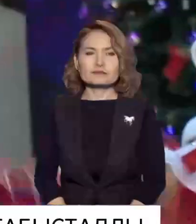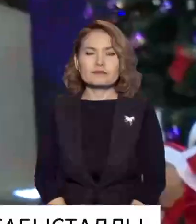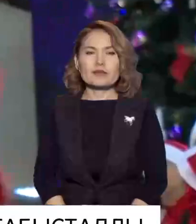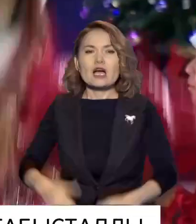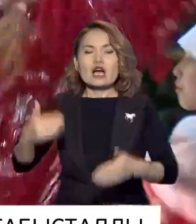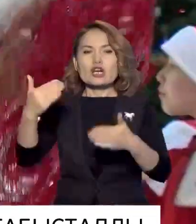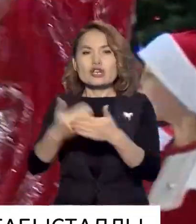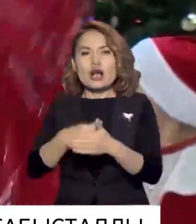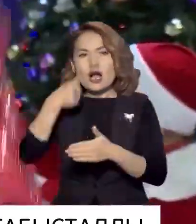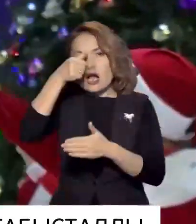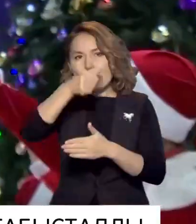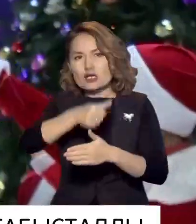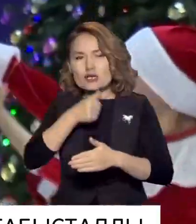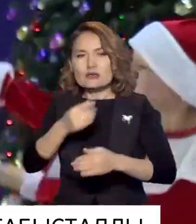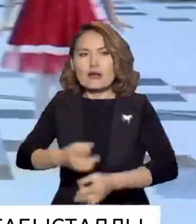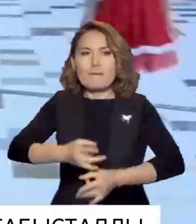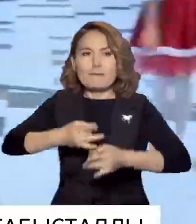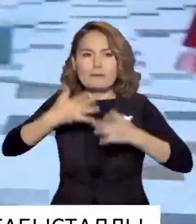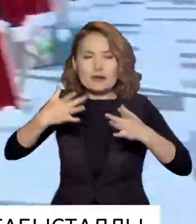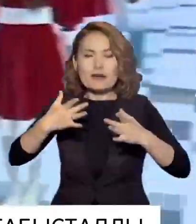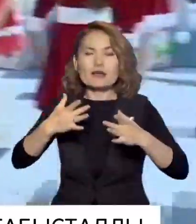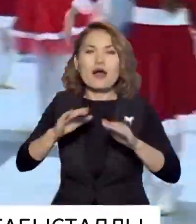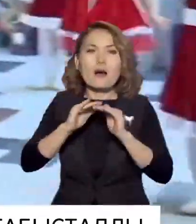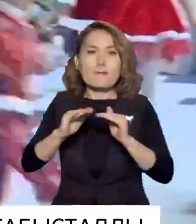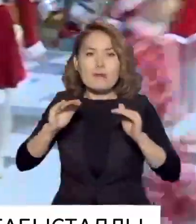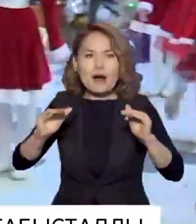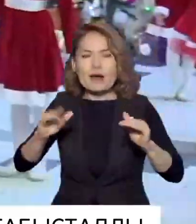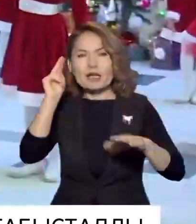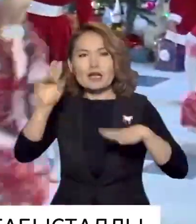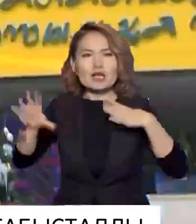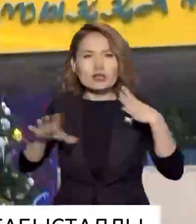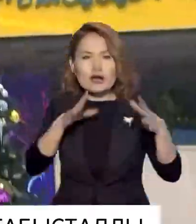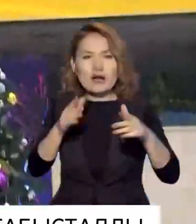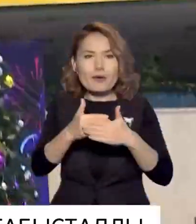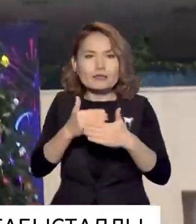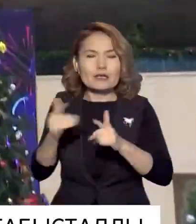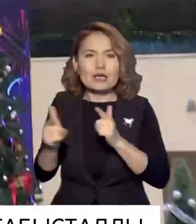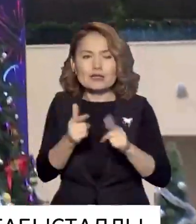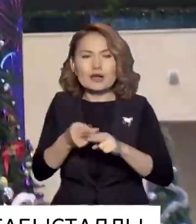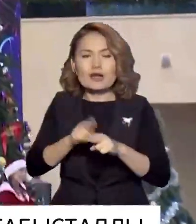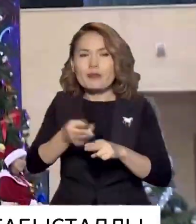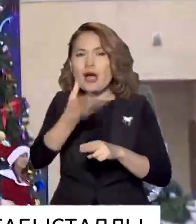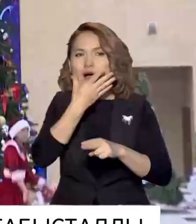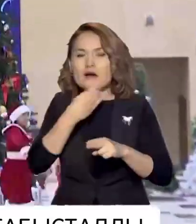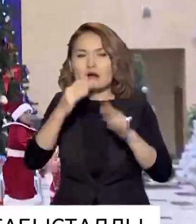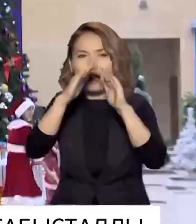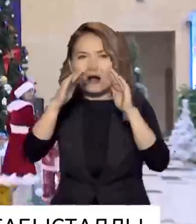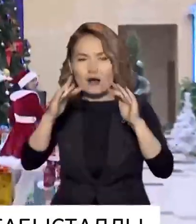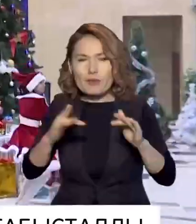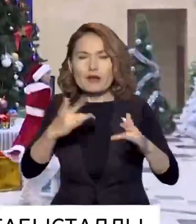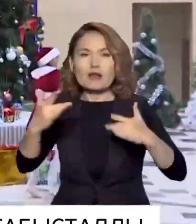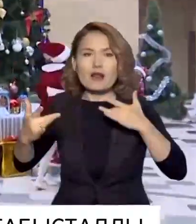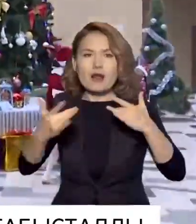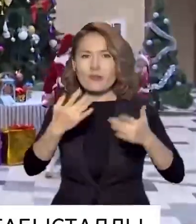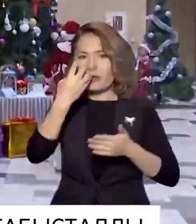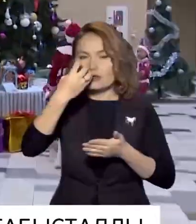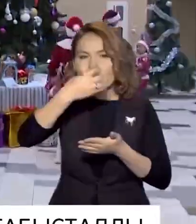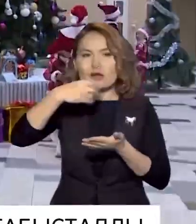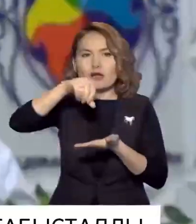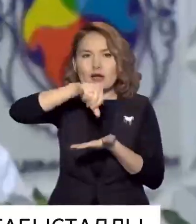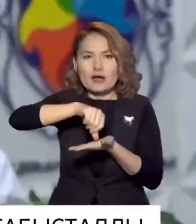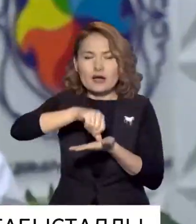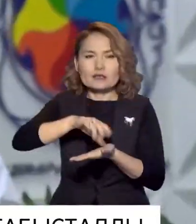Жаңа жылдық шараға балалардың тыңғылықты дайындалғаны көрініп ақ тұр. Қызыл жасылды шамдармен безендірілген шырша мен ертегі кейіпкерлері мерекені қыздыра